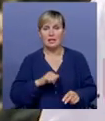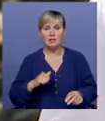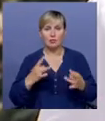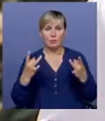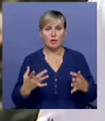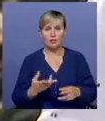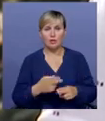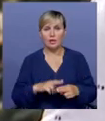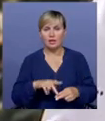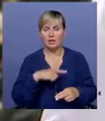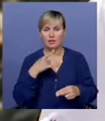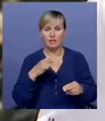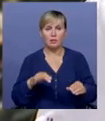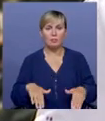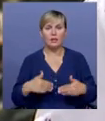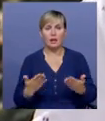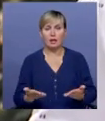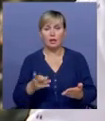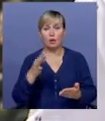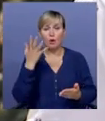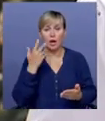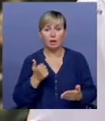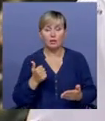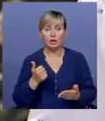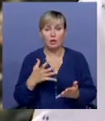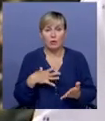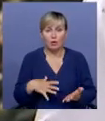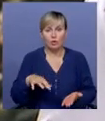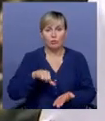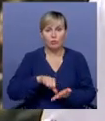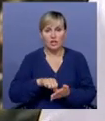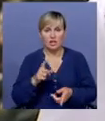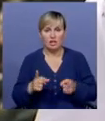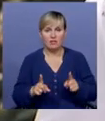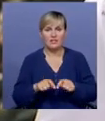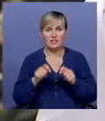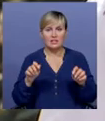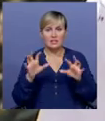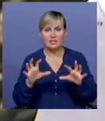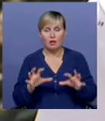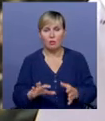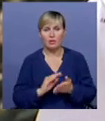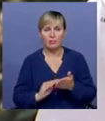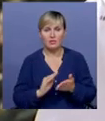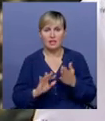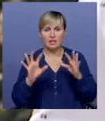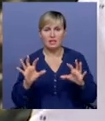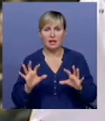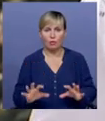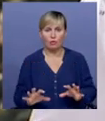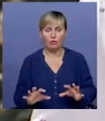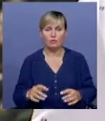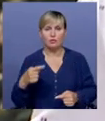простое – это, конечно, говорить и предлагать. А когда приходится участвовать, реально участвовать в создании законов, написании законов,